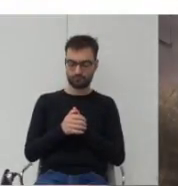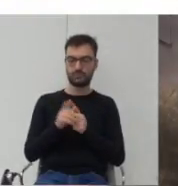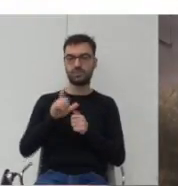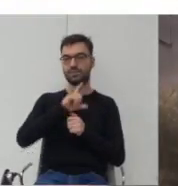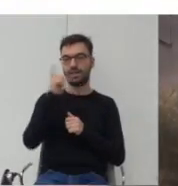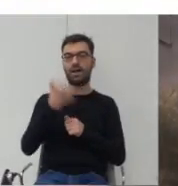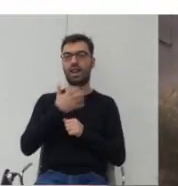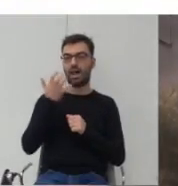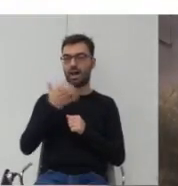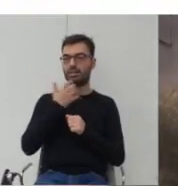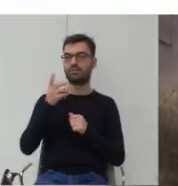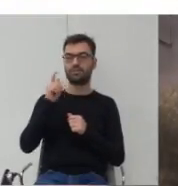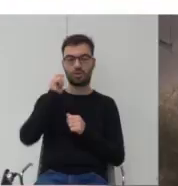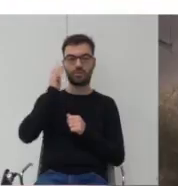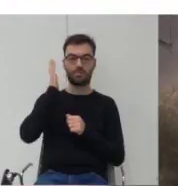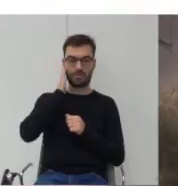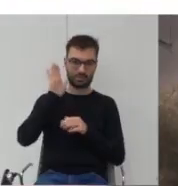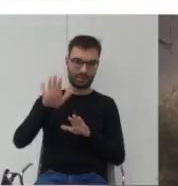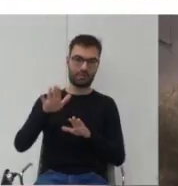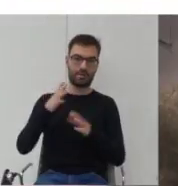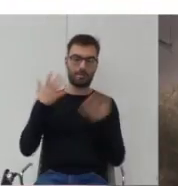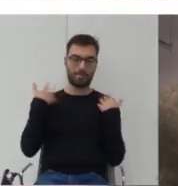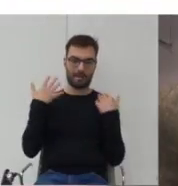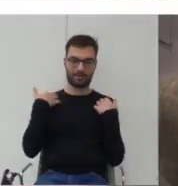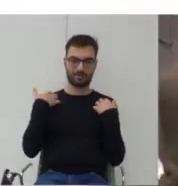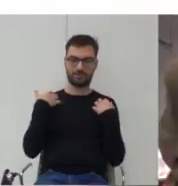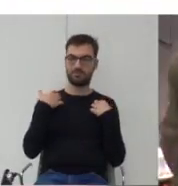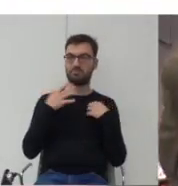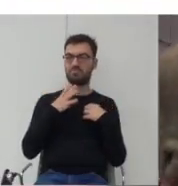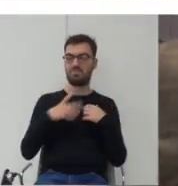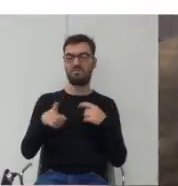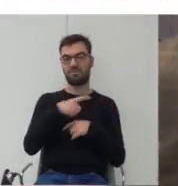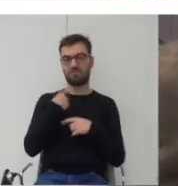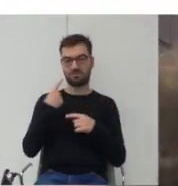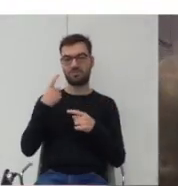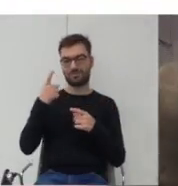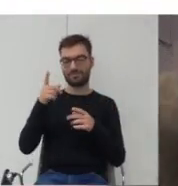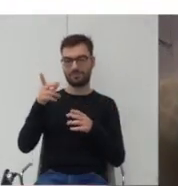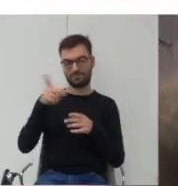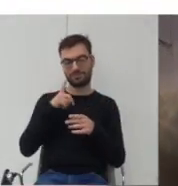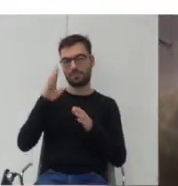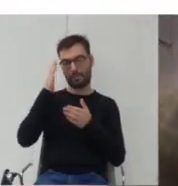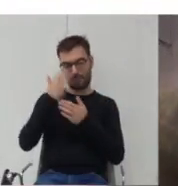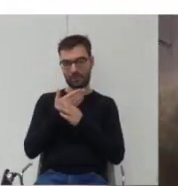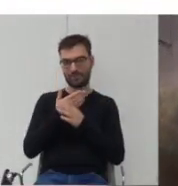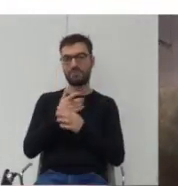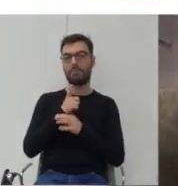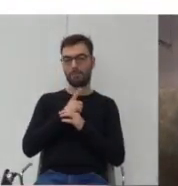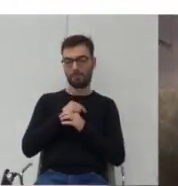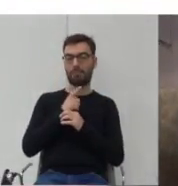przez całe lato właściwie żyła w parku. I powoli zaczęliśmy się poznawać z nią